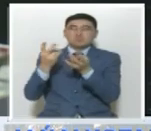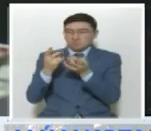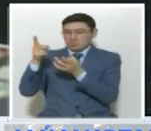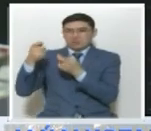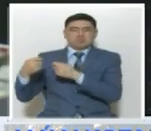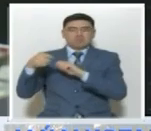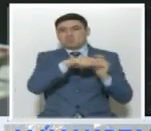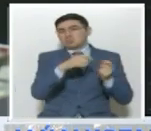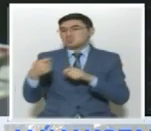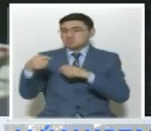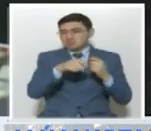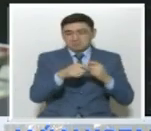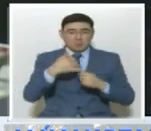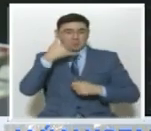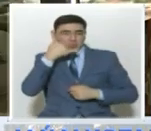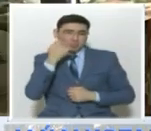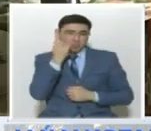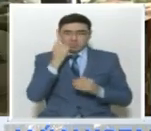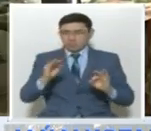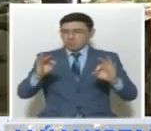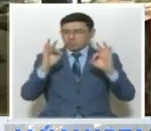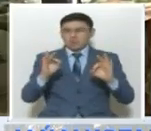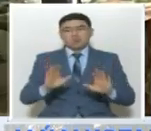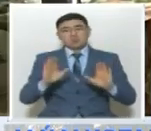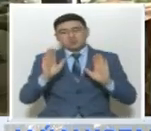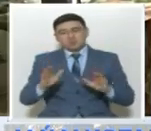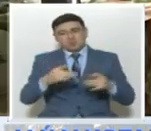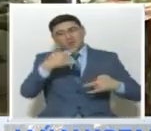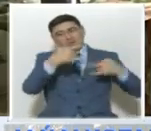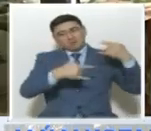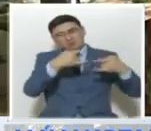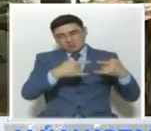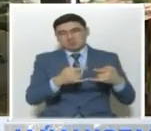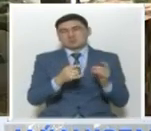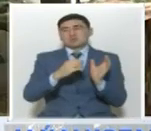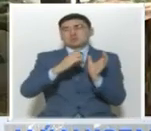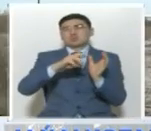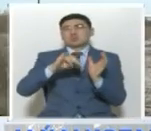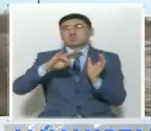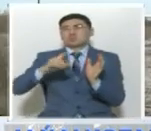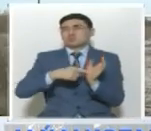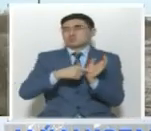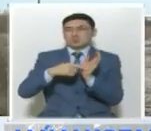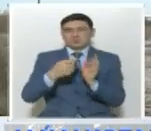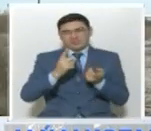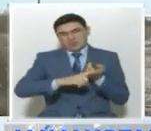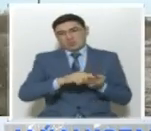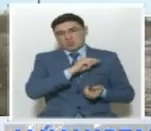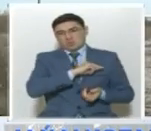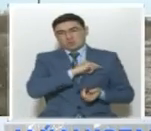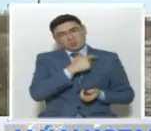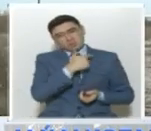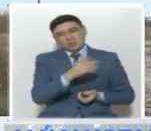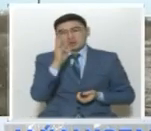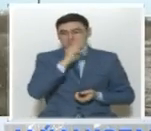мен ғаламтор атымен жоқ, тек спутниктік тарелка арқылы теледидар көреді. Ал қыздары қалада тұрады. Олар жазғытырып балаларын алып